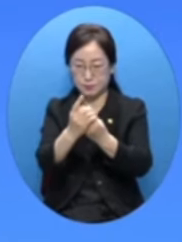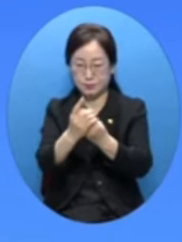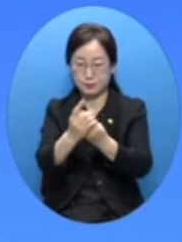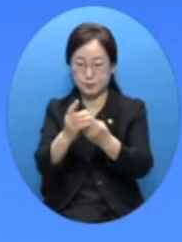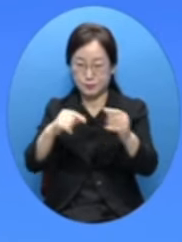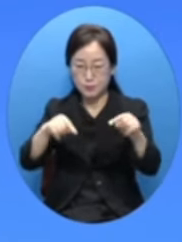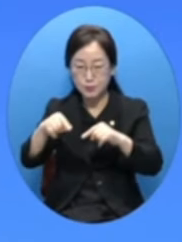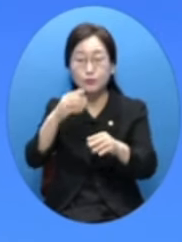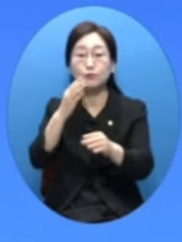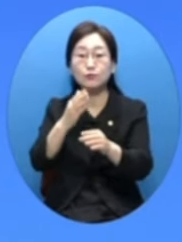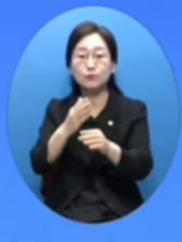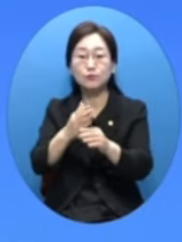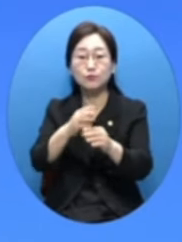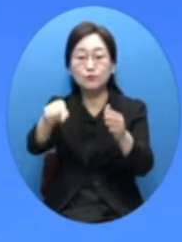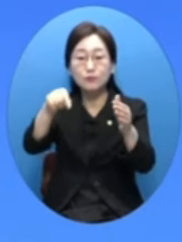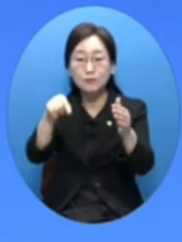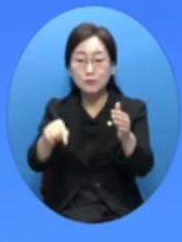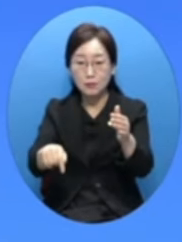그 중에